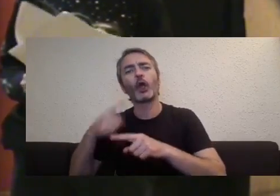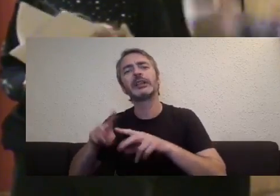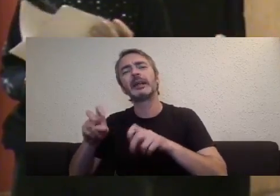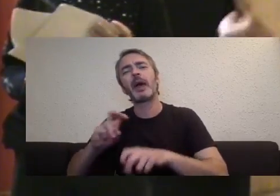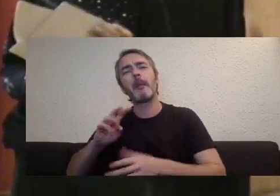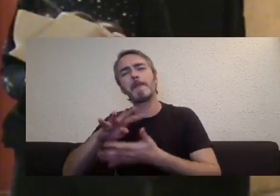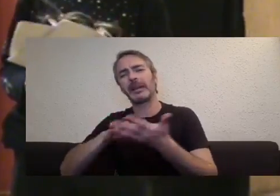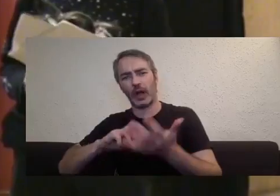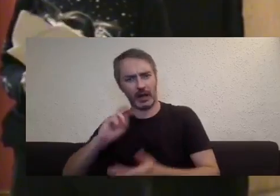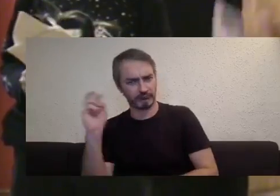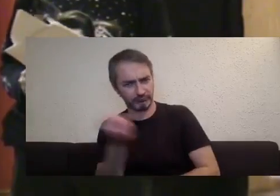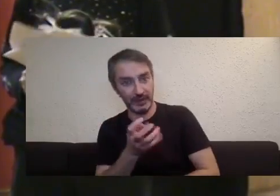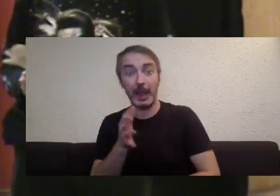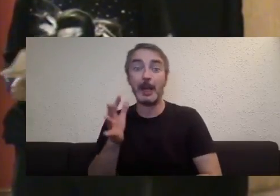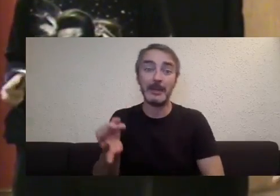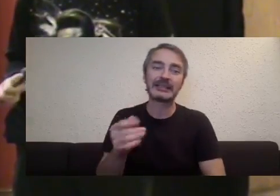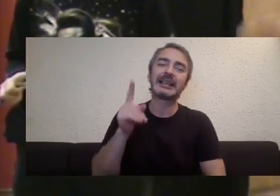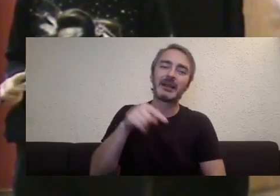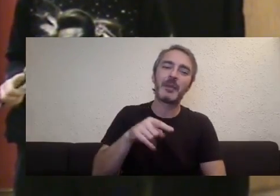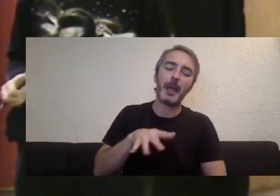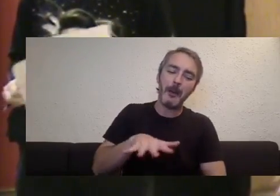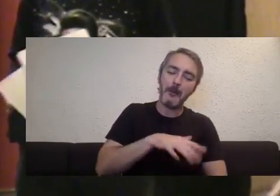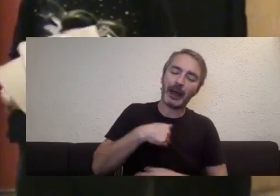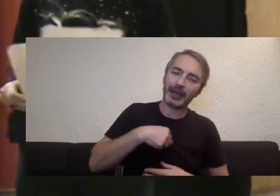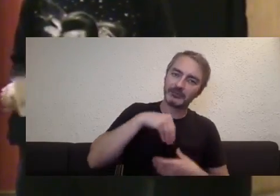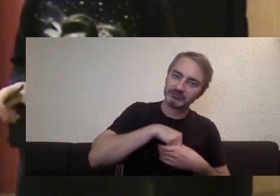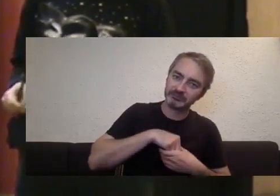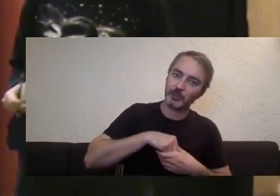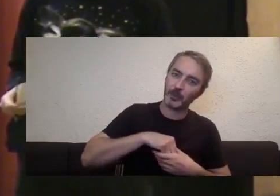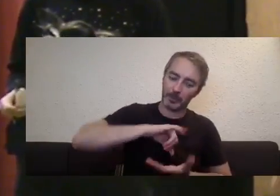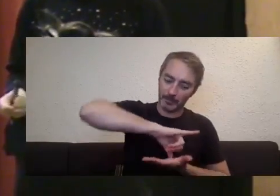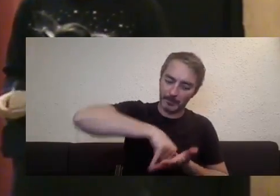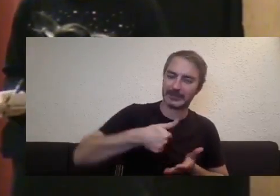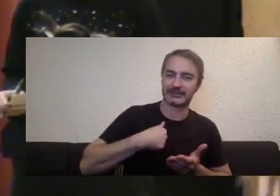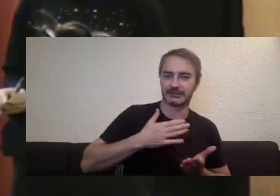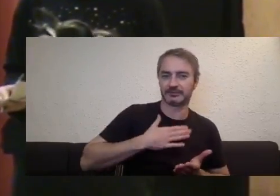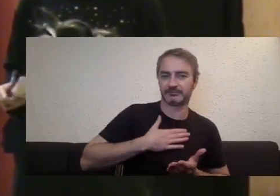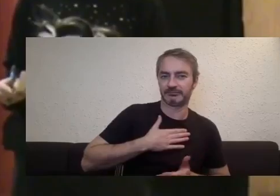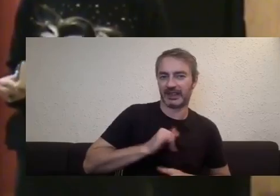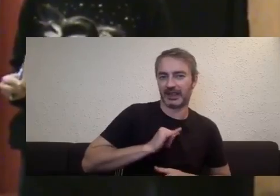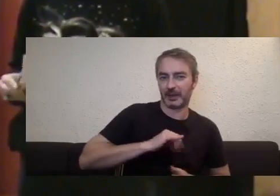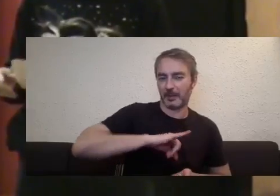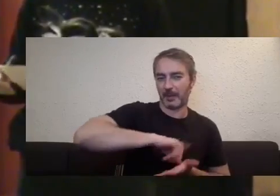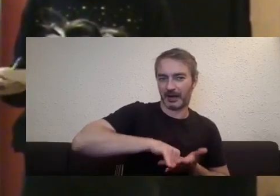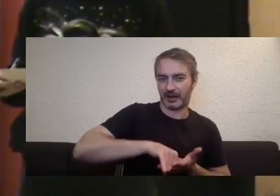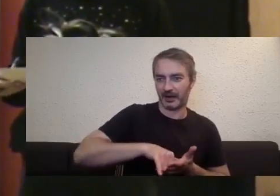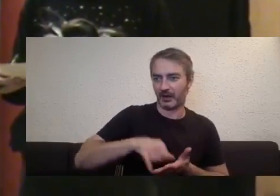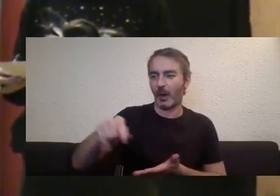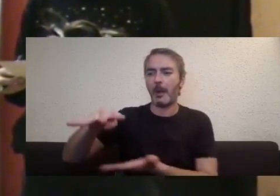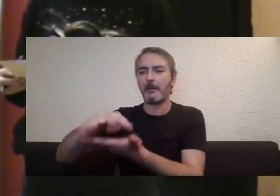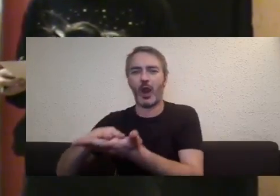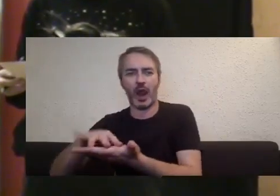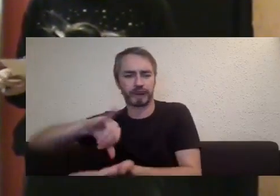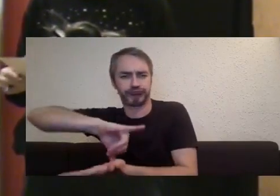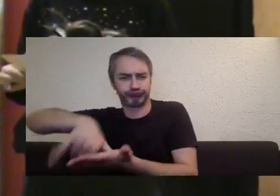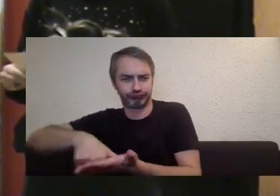amb històries a nivell de Barcelona, combinat amb tota una presència aquí al barri d'activitats per la gent del barri i organitzades per la gent del